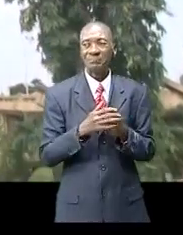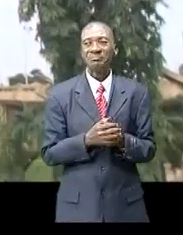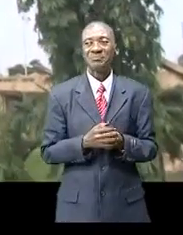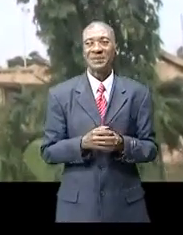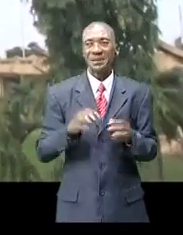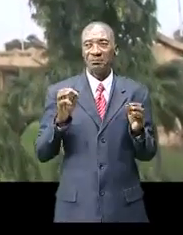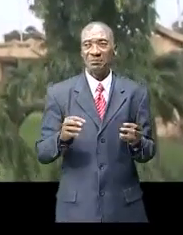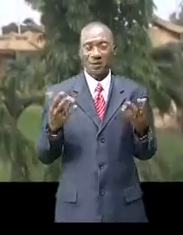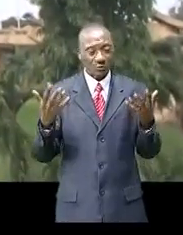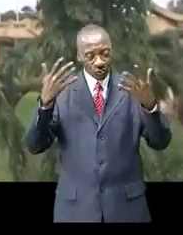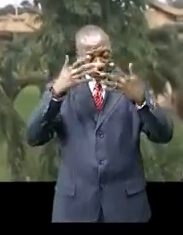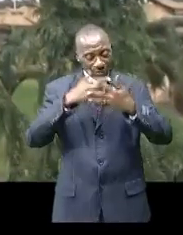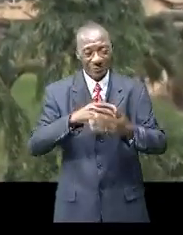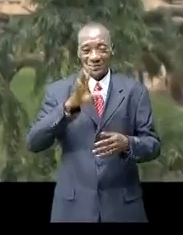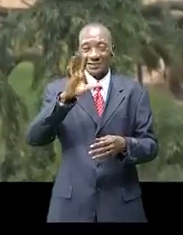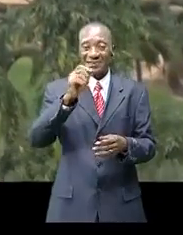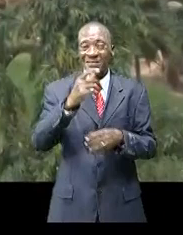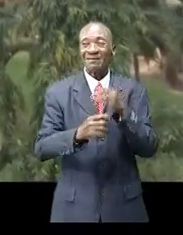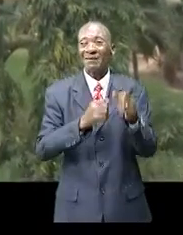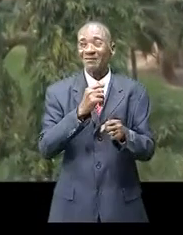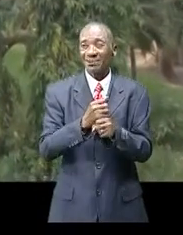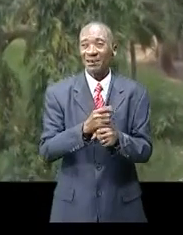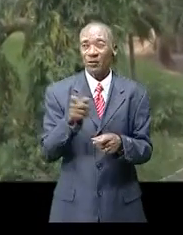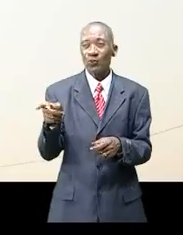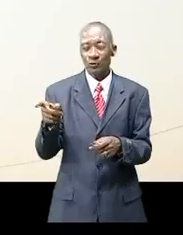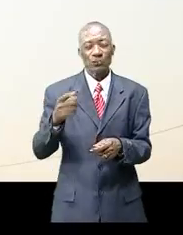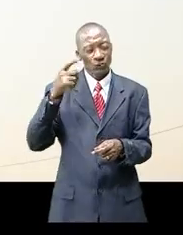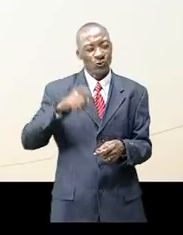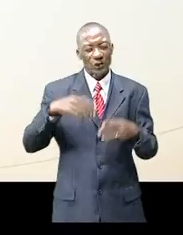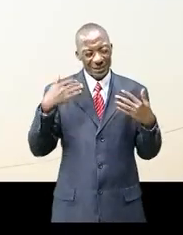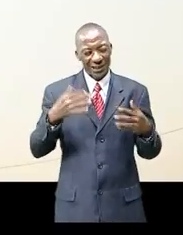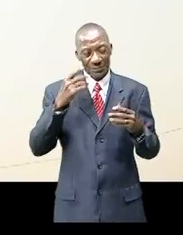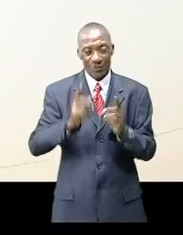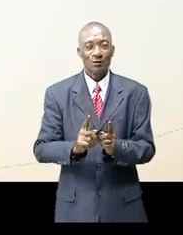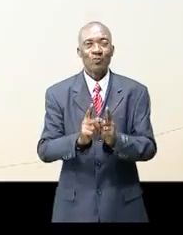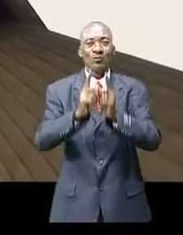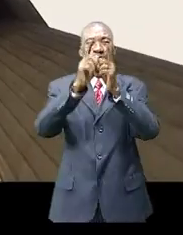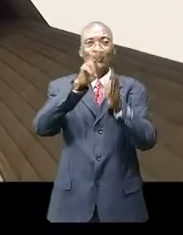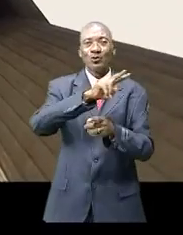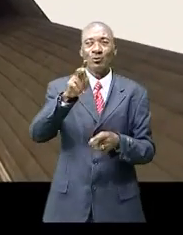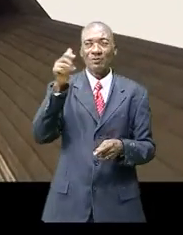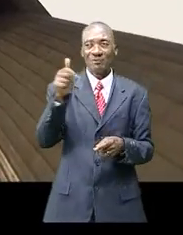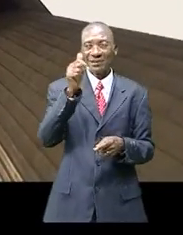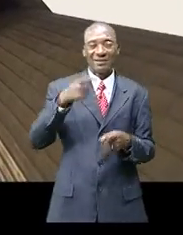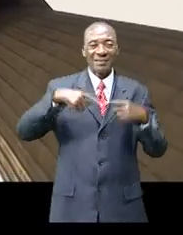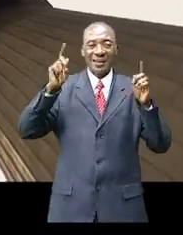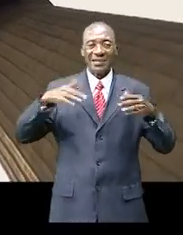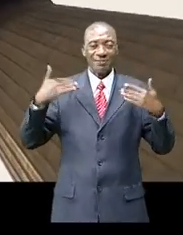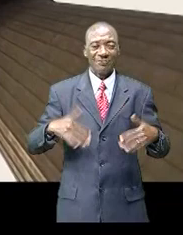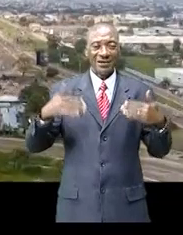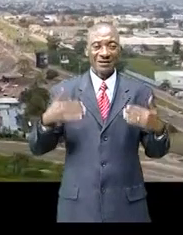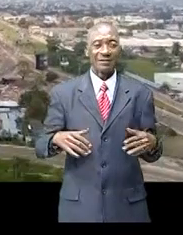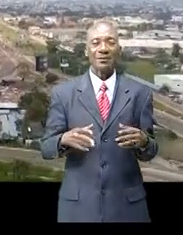les 50 ans du monument Lumumba méritent d'être célébrés. 2021, année jubilaire, sera marquée